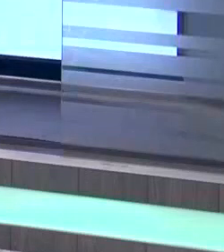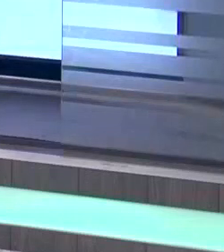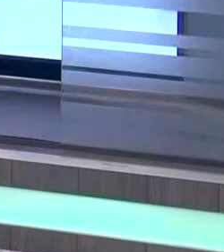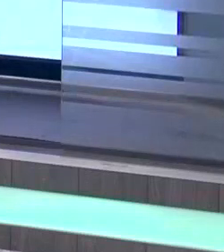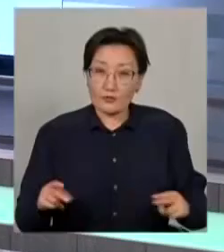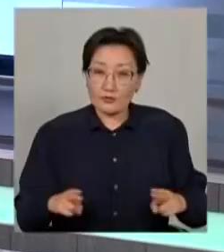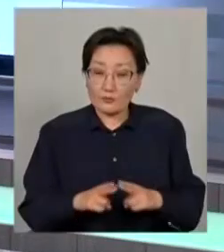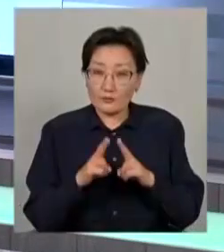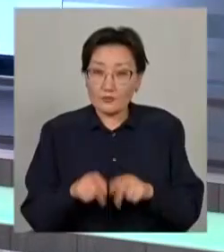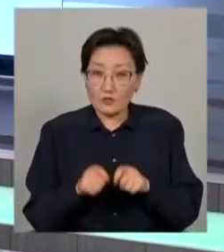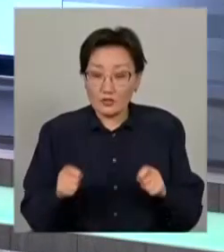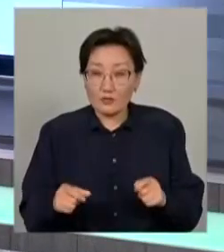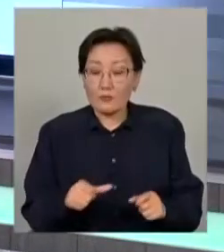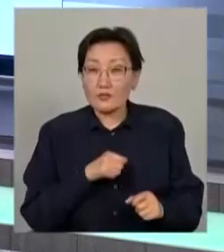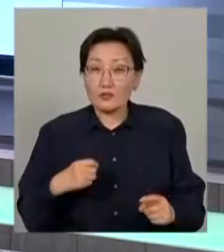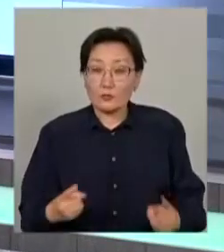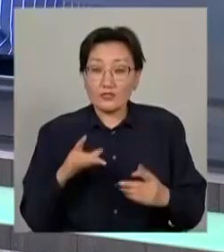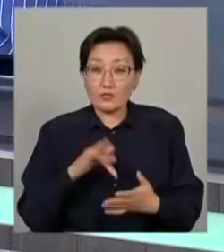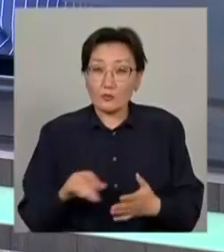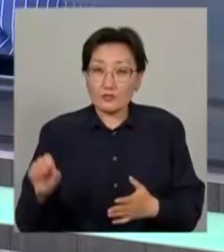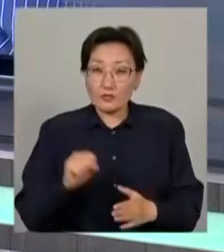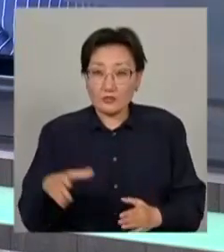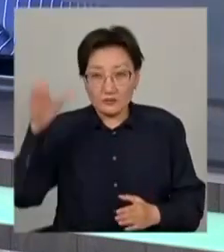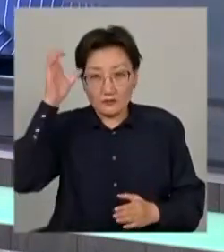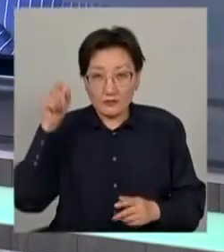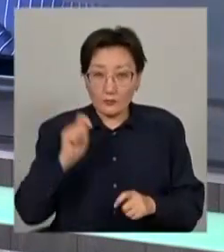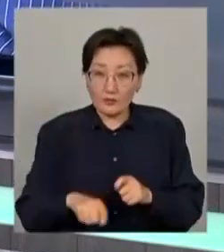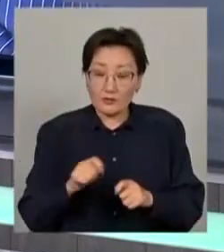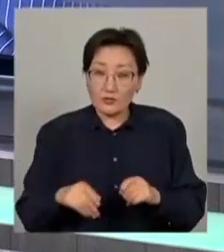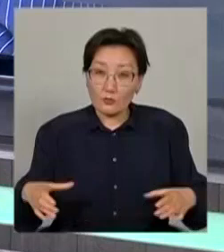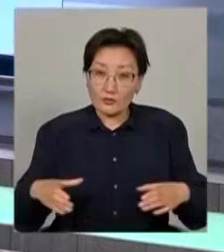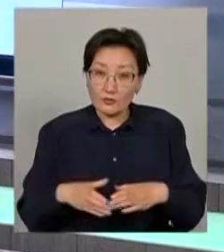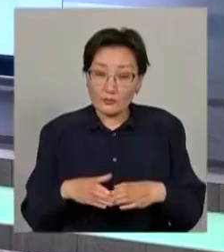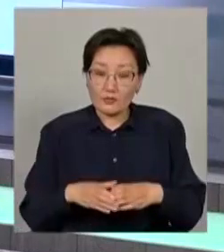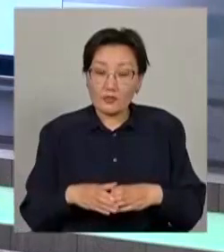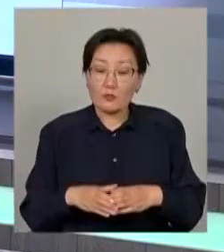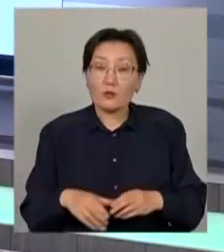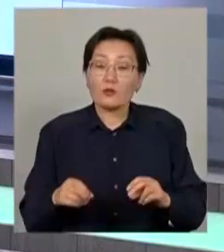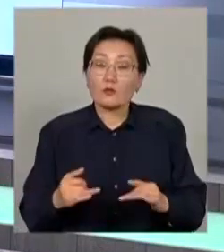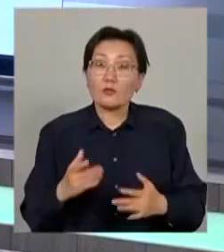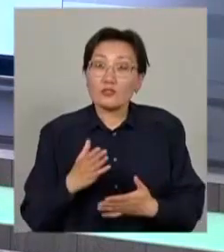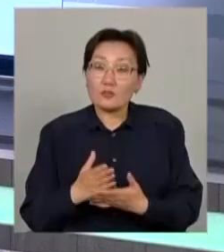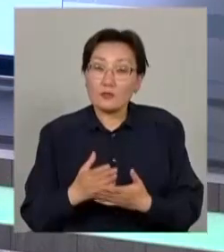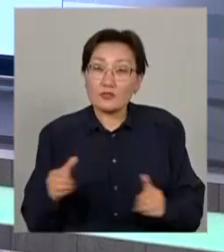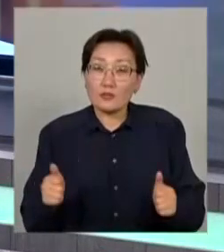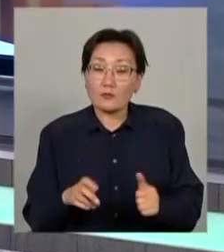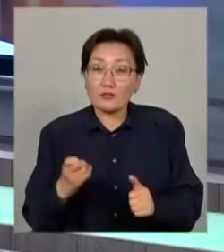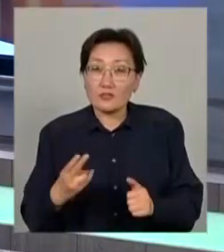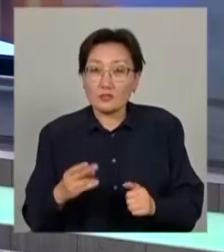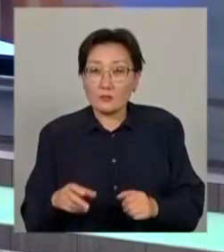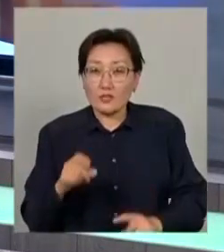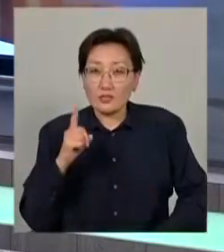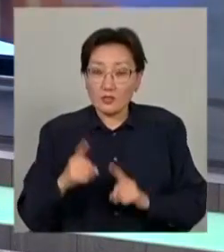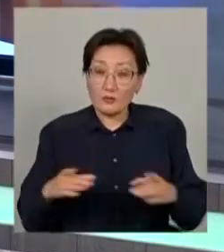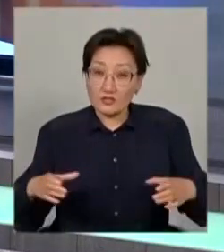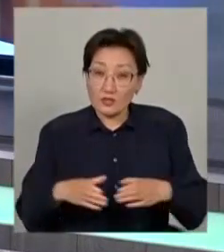в столице открылся самый крупный в Центральной Азии научно-исследовательский комплекс Space на мат он расположен при национальном космическом